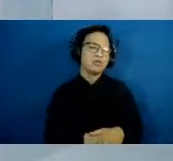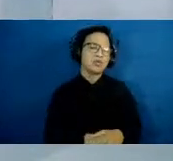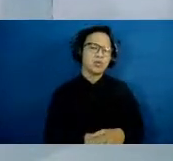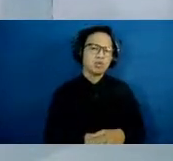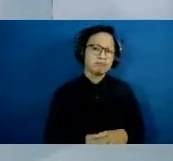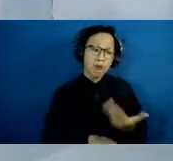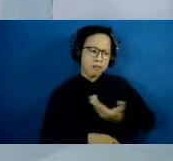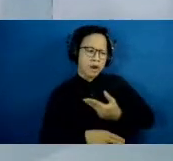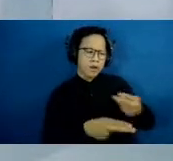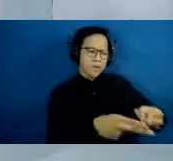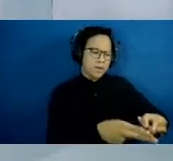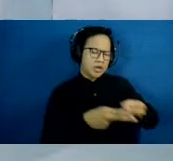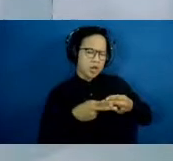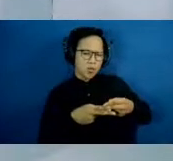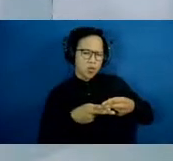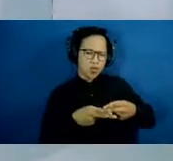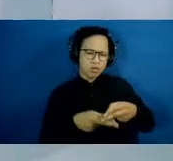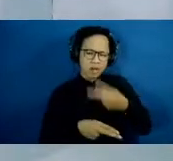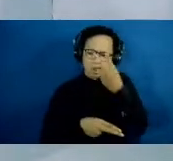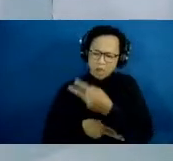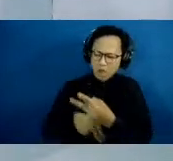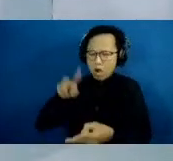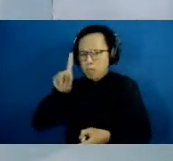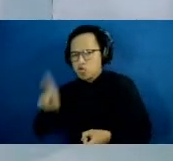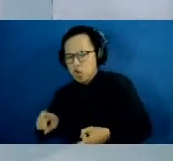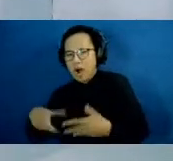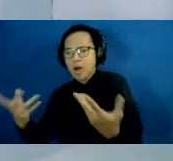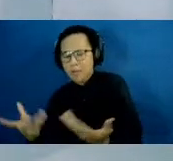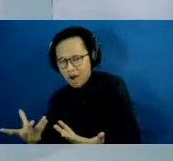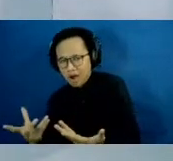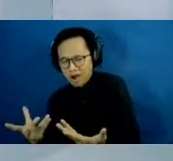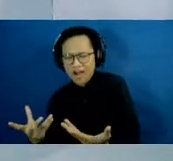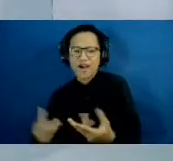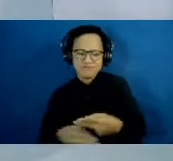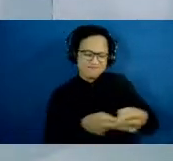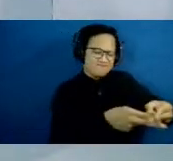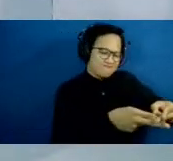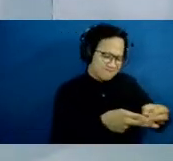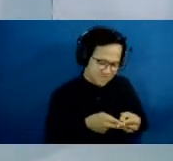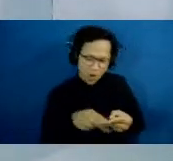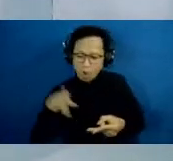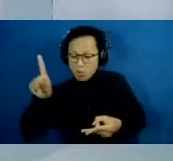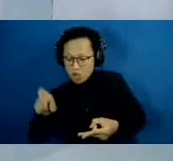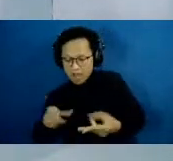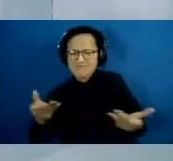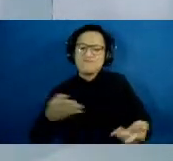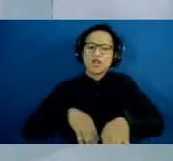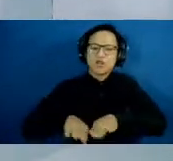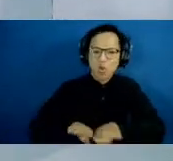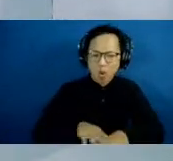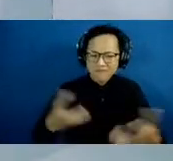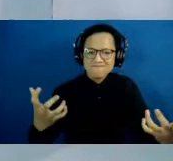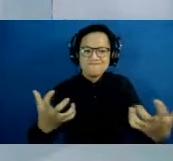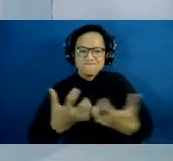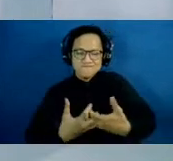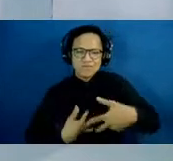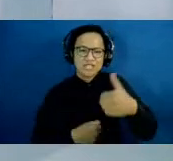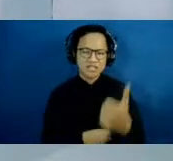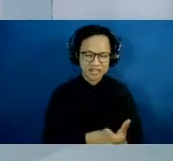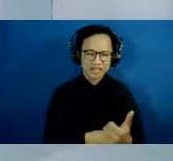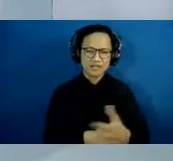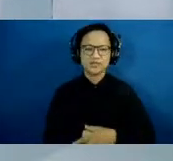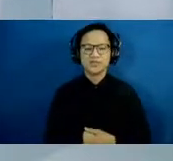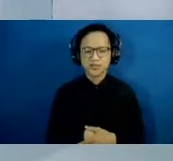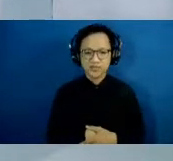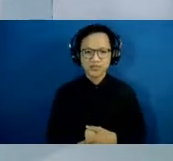betul kebutuhan kita itu seperti apa. Jangan sampai kita melakukan penyalahgunaan terhadap pinjaman itu. Kalau dalam istilah kita